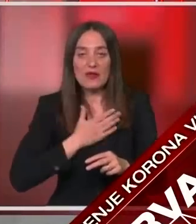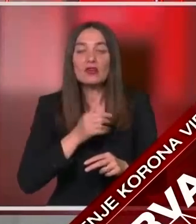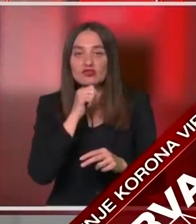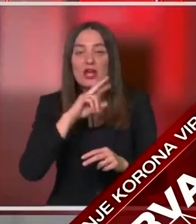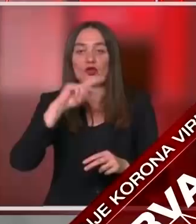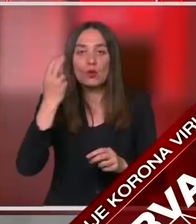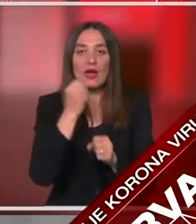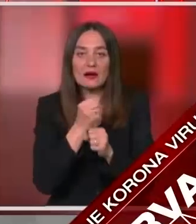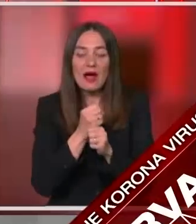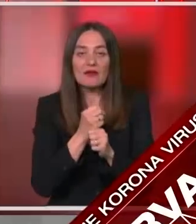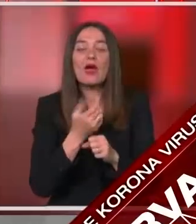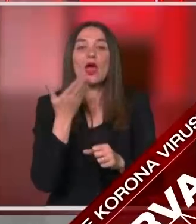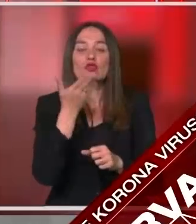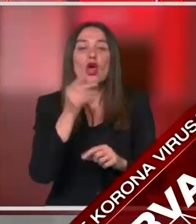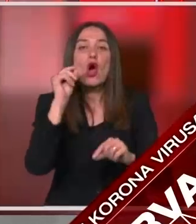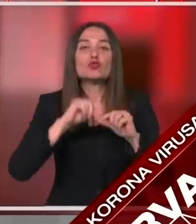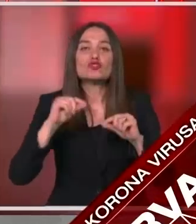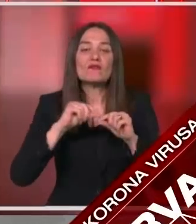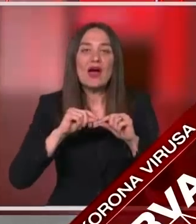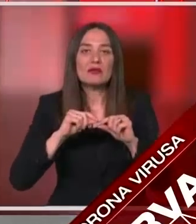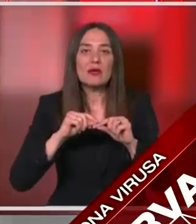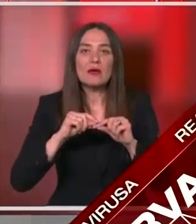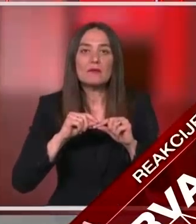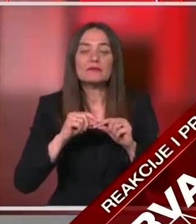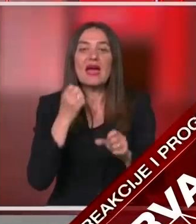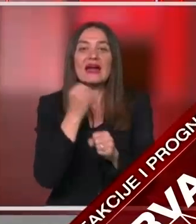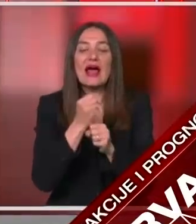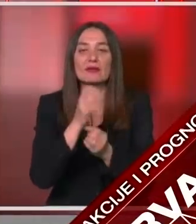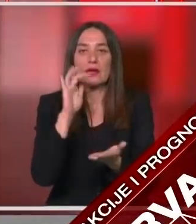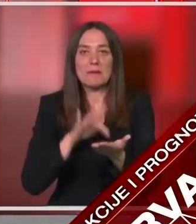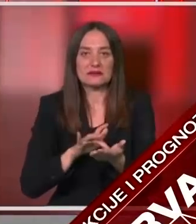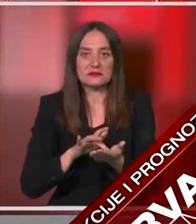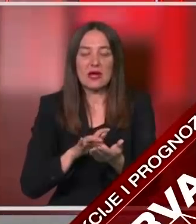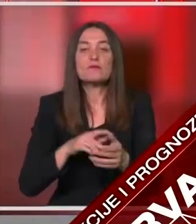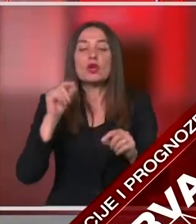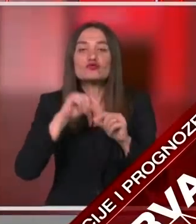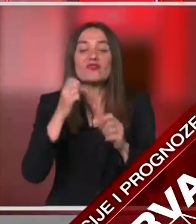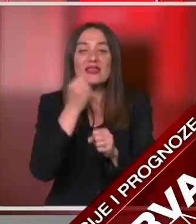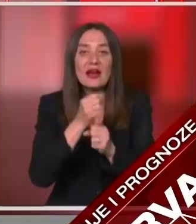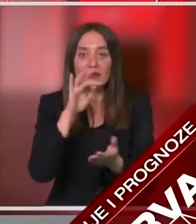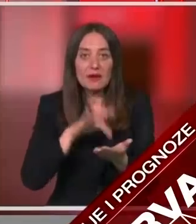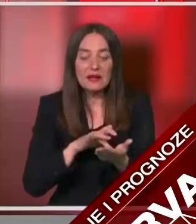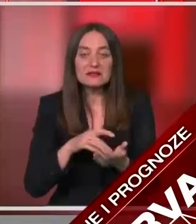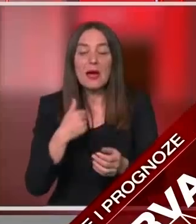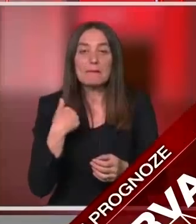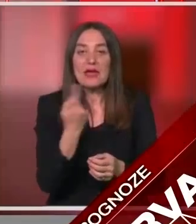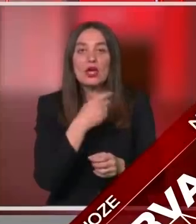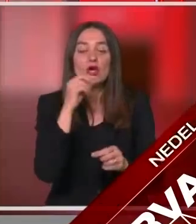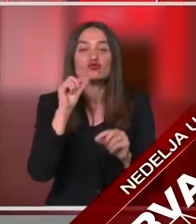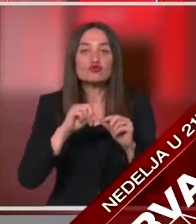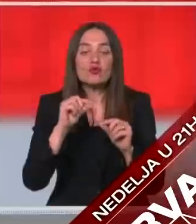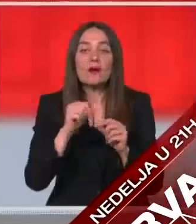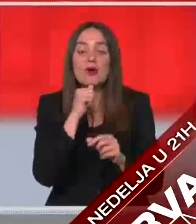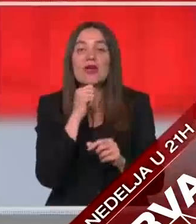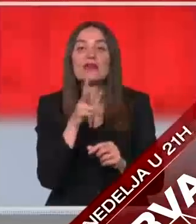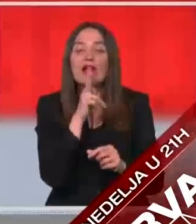druge rade, to je očuvanje radnih mesta. Čuvanjem radnih mesta mi čuvamo i tražnju,